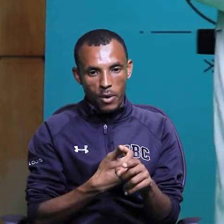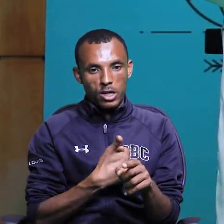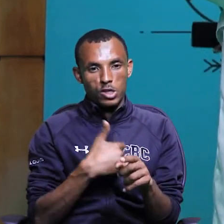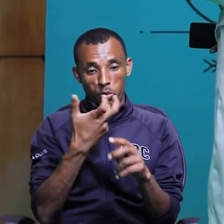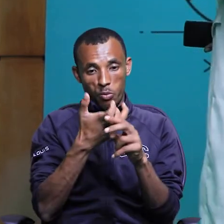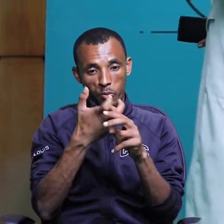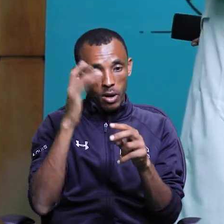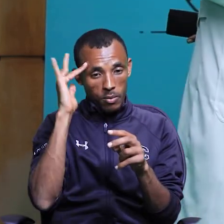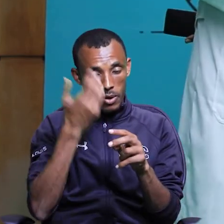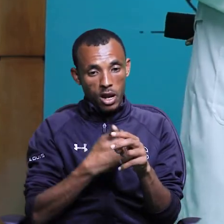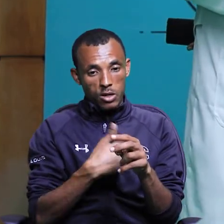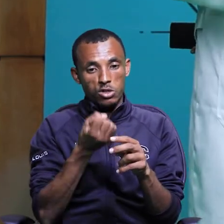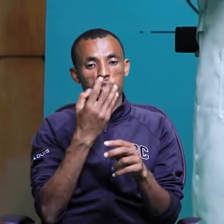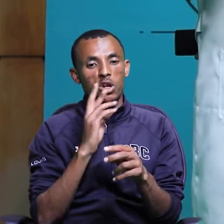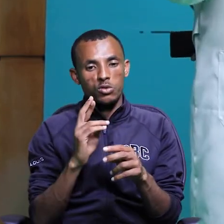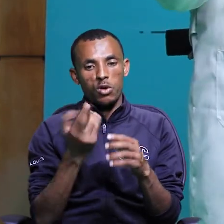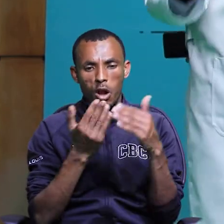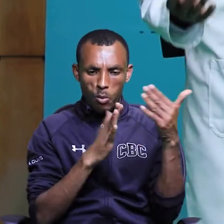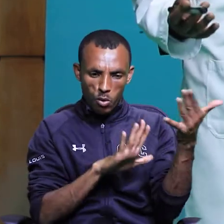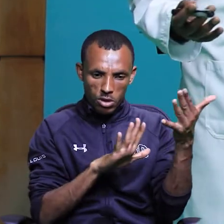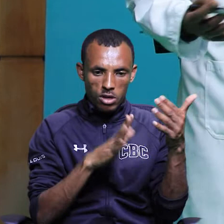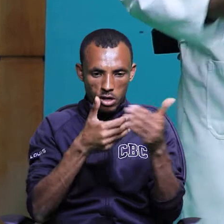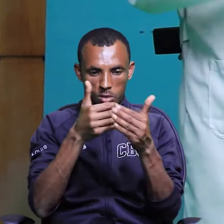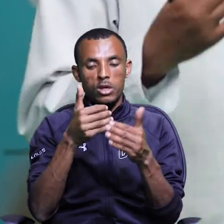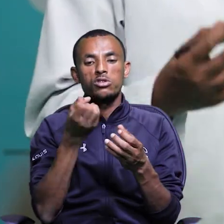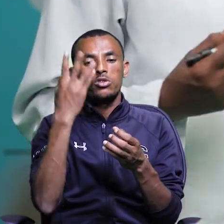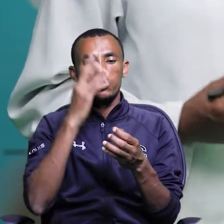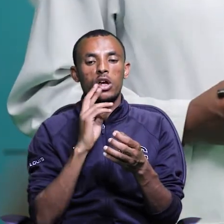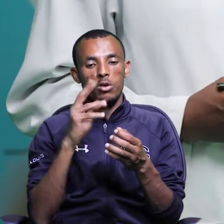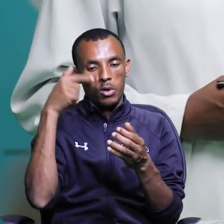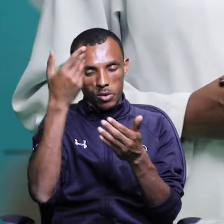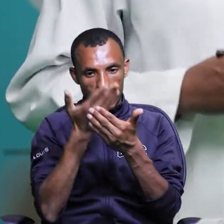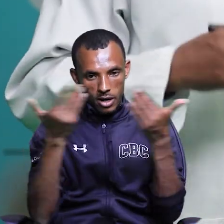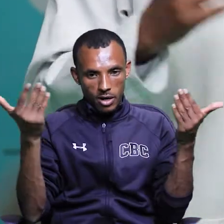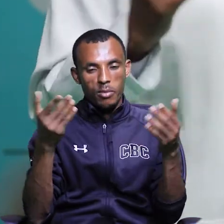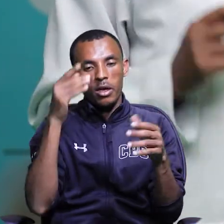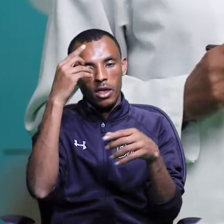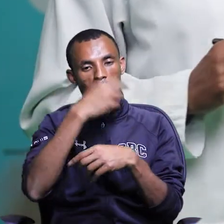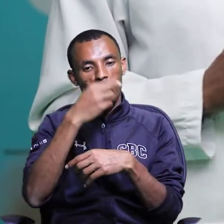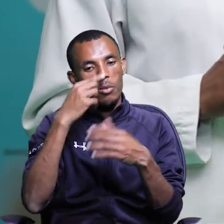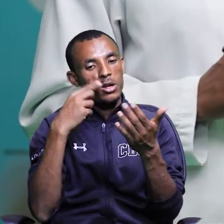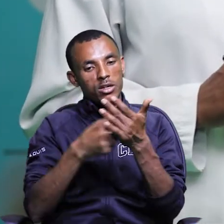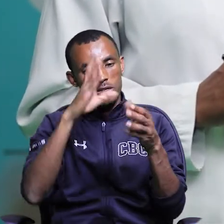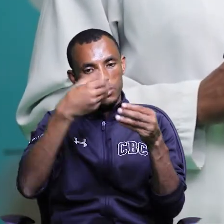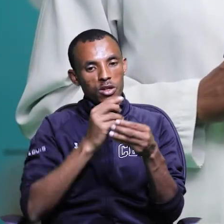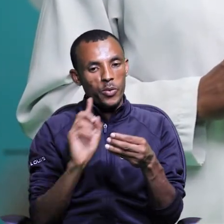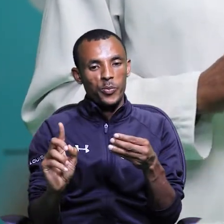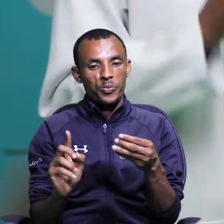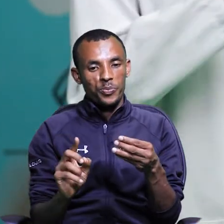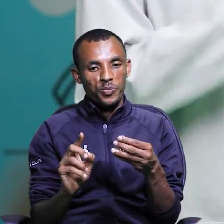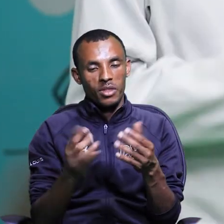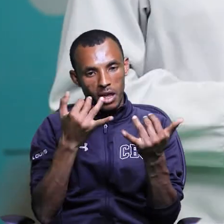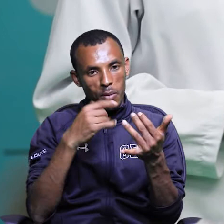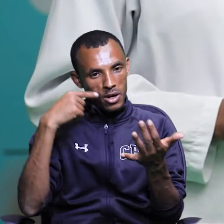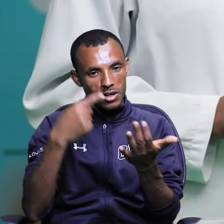ሆነ ስንቶቹ ናቸው፣ ለሞት የተዳረጉም ስንት ናቸው የሚለውን ነገር በየዕለቱ መረጃ እየተሰጠን ነው።